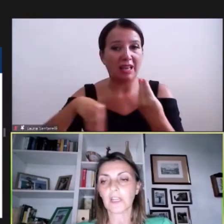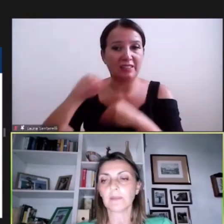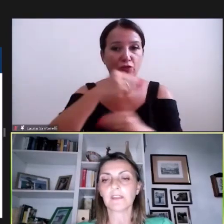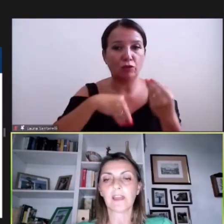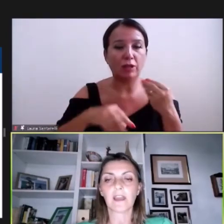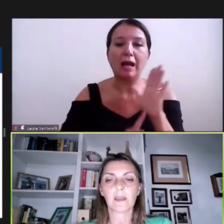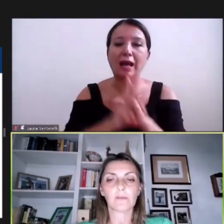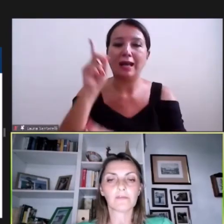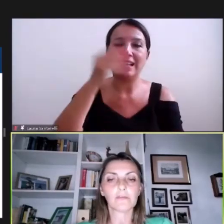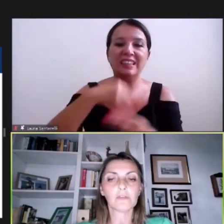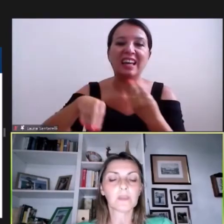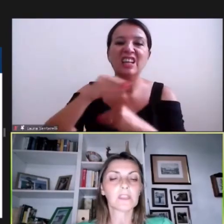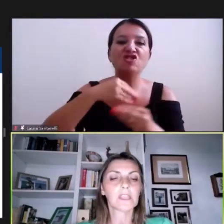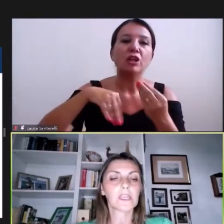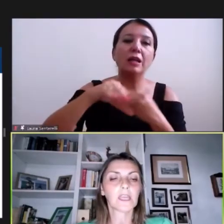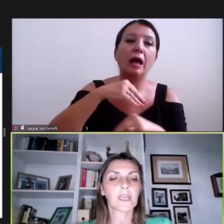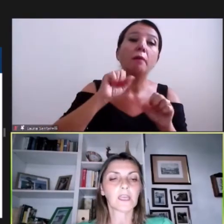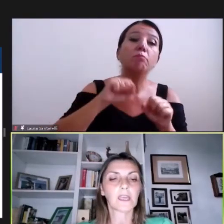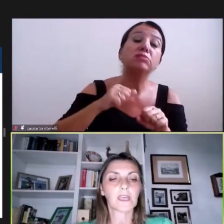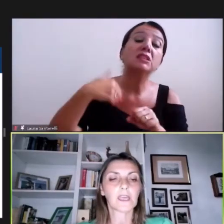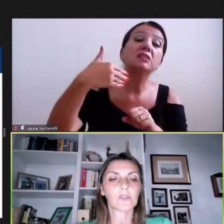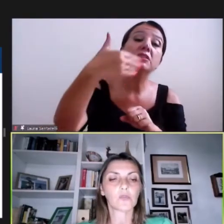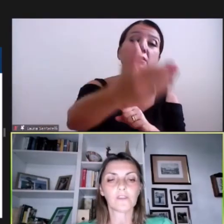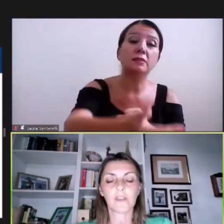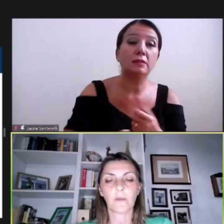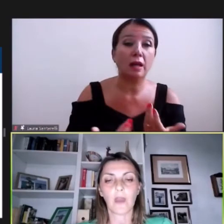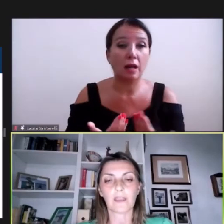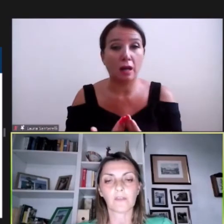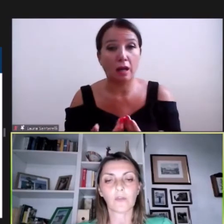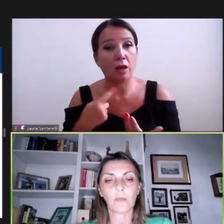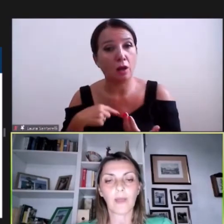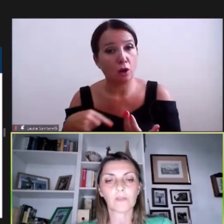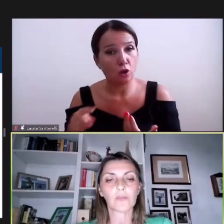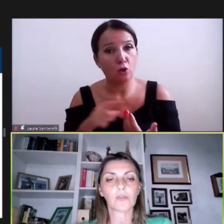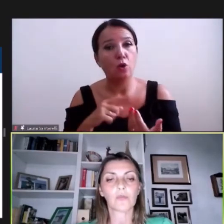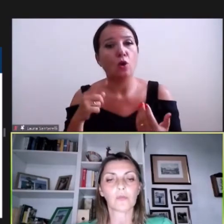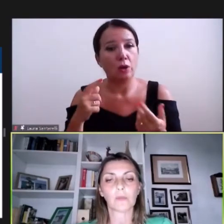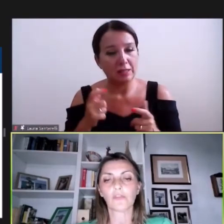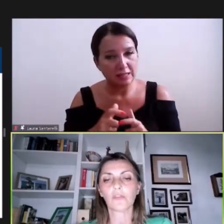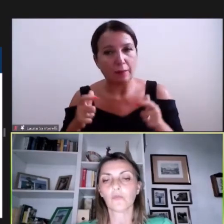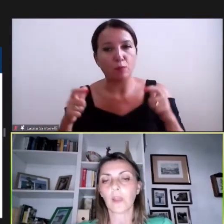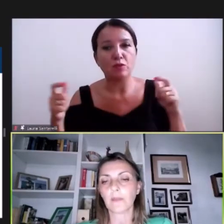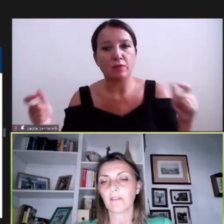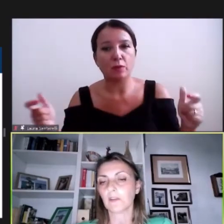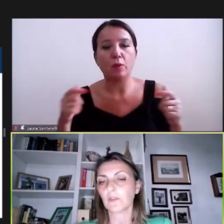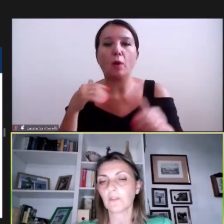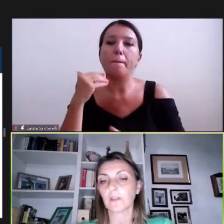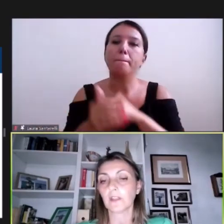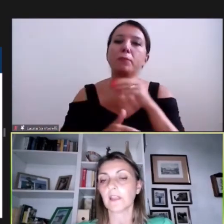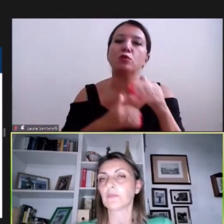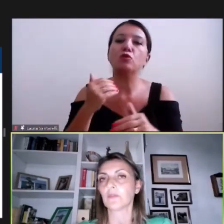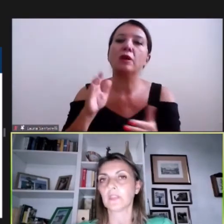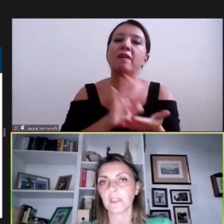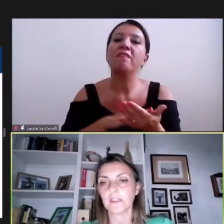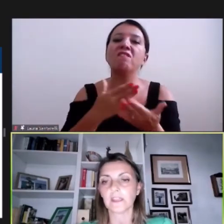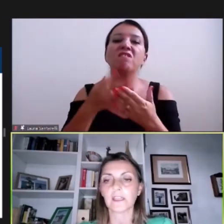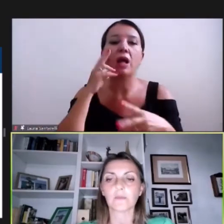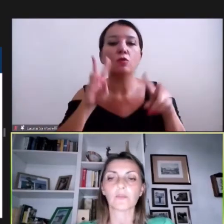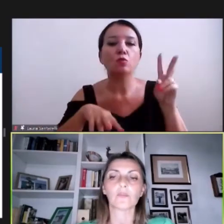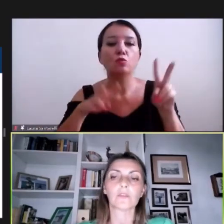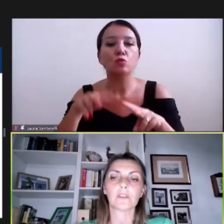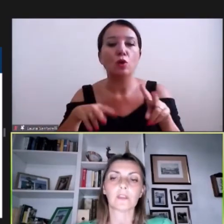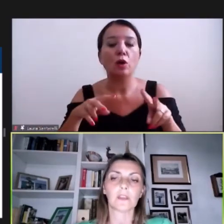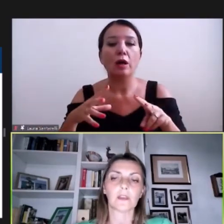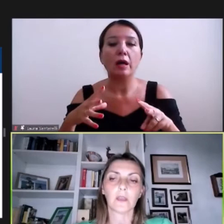di riciclabilità carbon footprint, noi stiamo anche sviluppando una procedura per la valutazione dell'impronta idrica